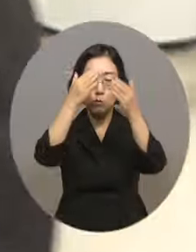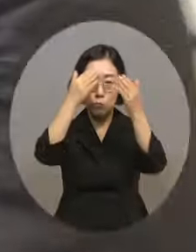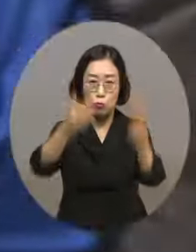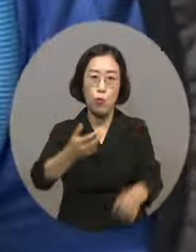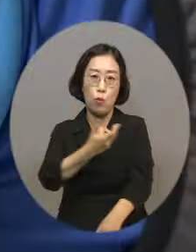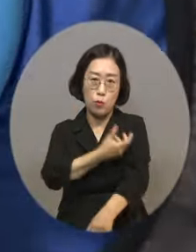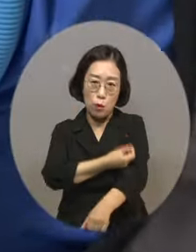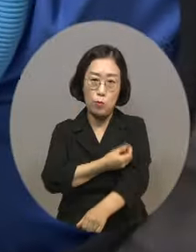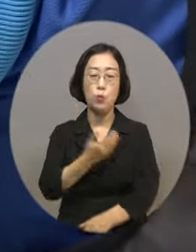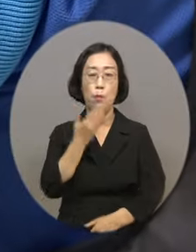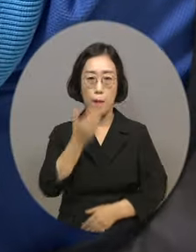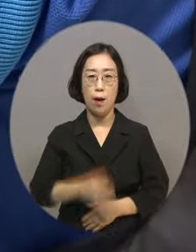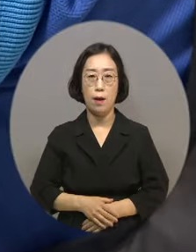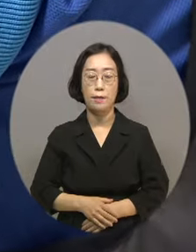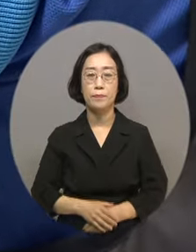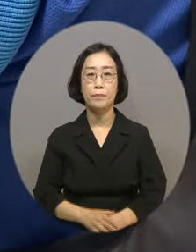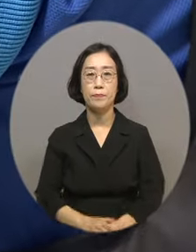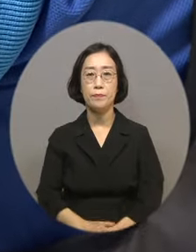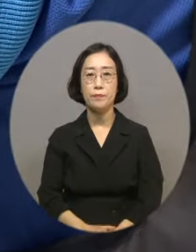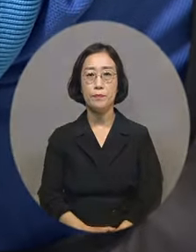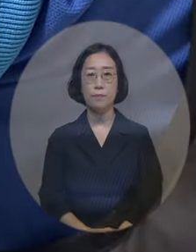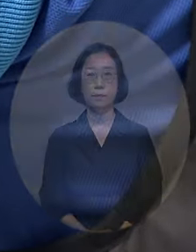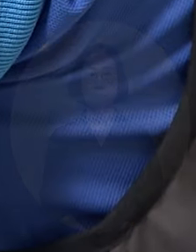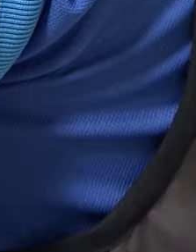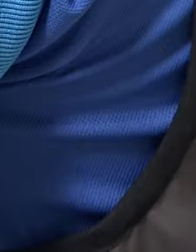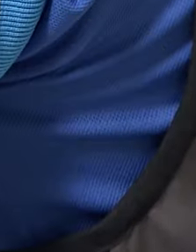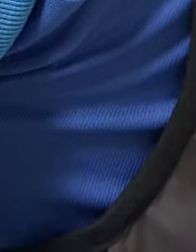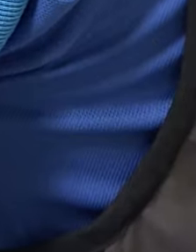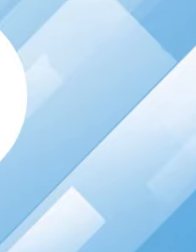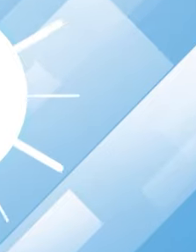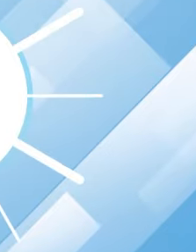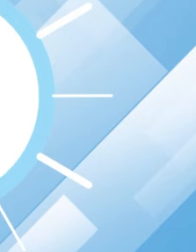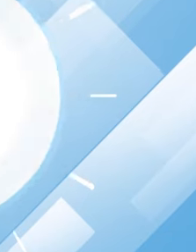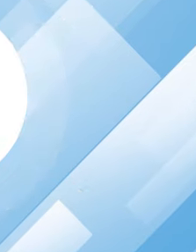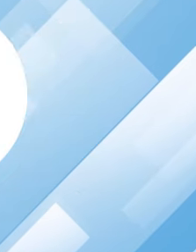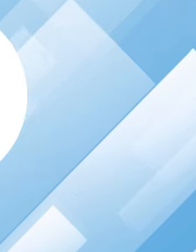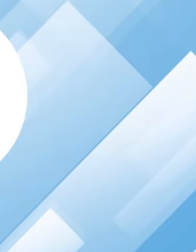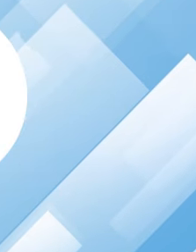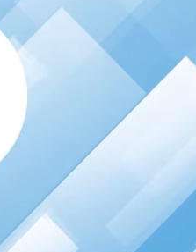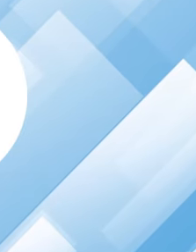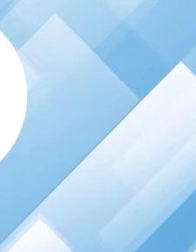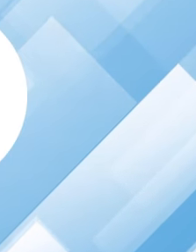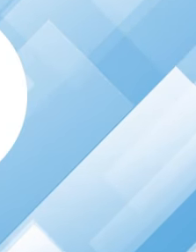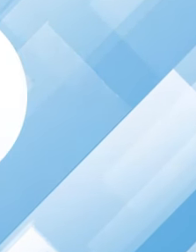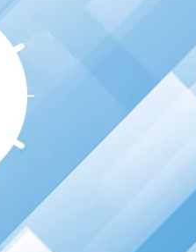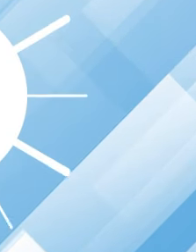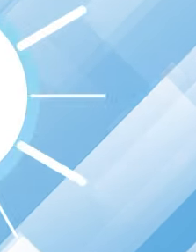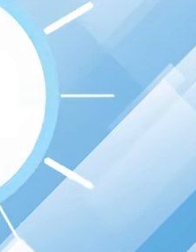가능합니다. 복지TV 뉴스 정유정입니다.